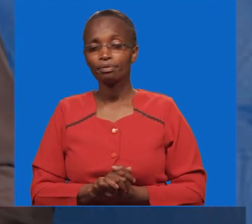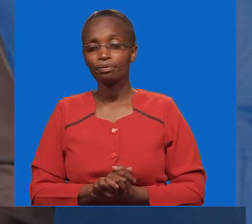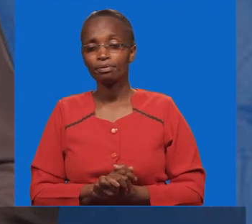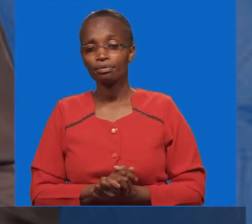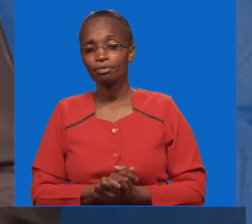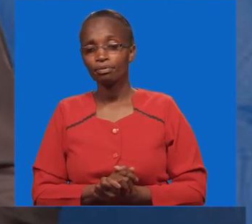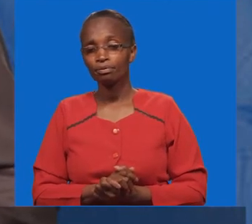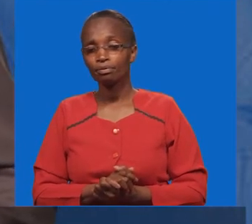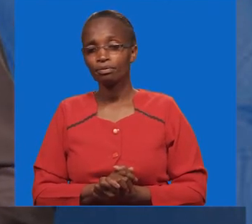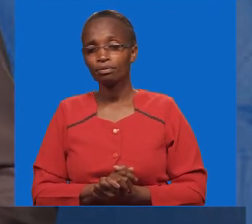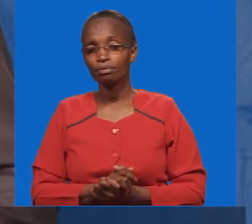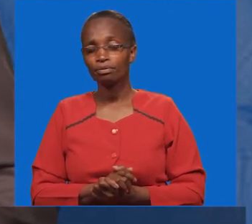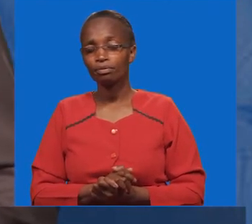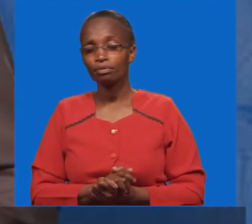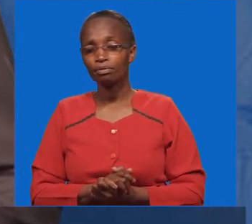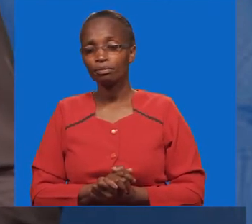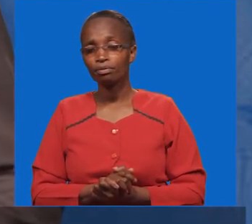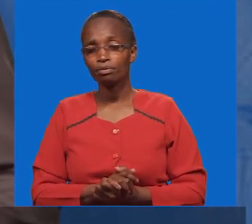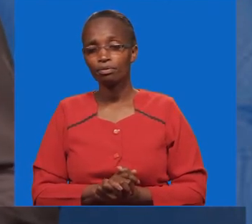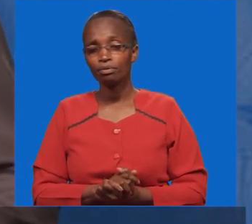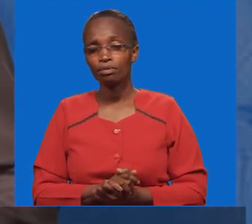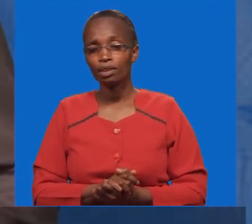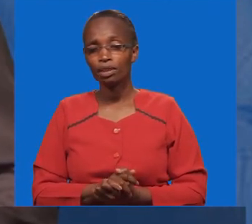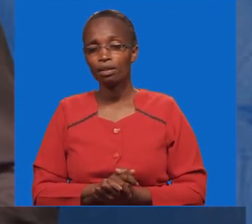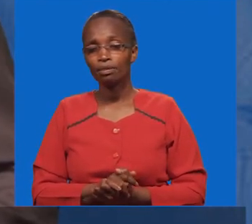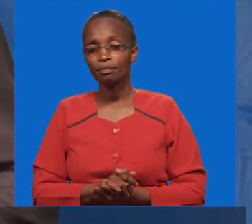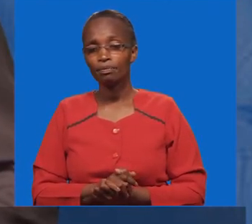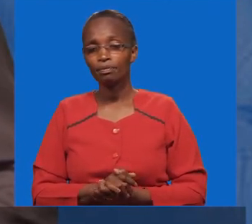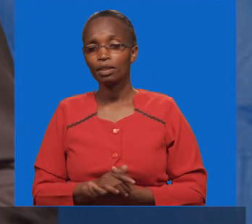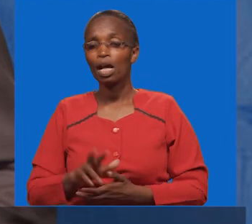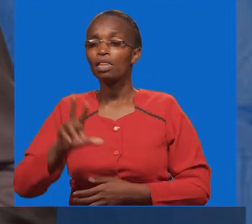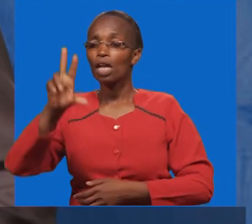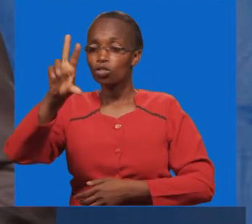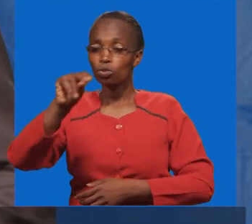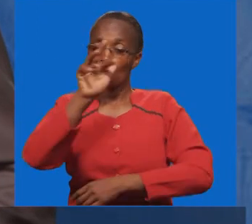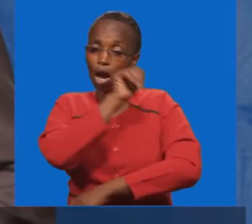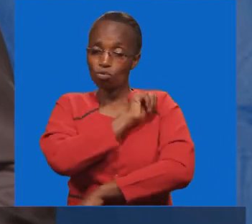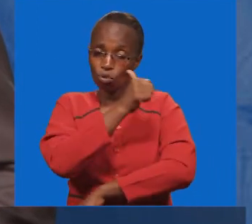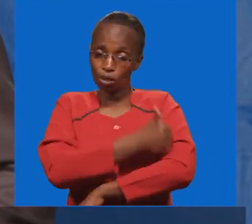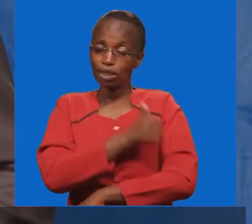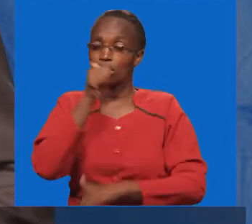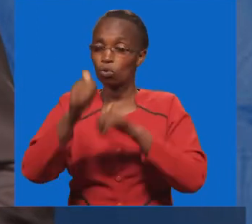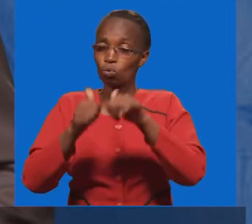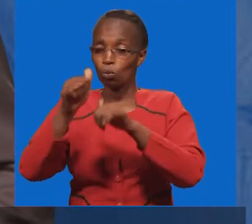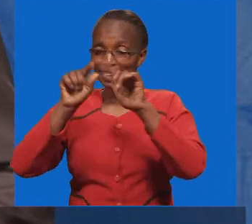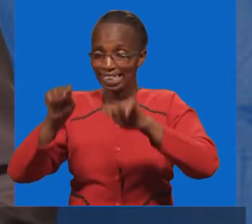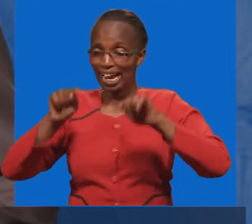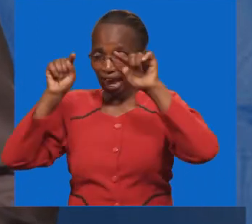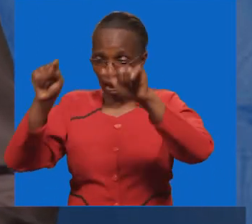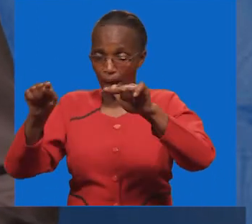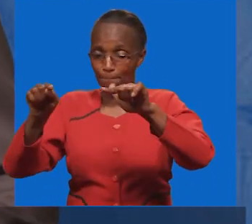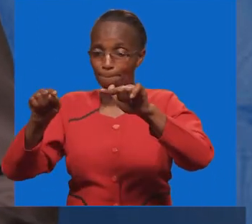pale ikiangaziwa juu ya vile kila mtu na eti mamlaka iliyokuwa, kwa maana hakuna